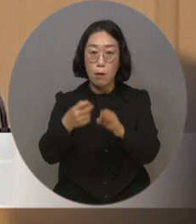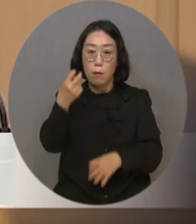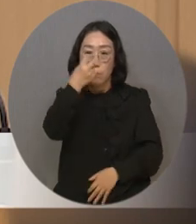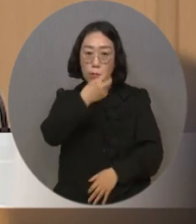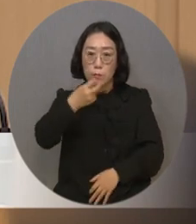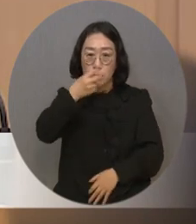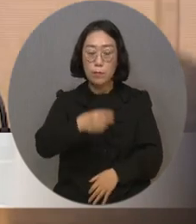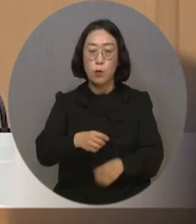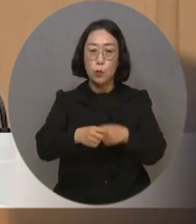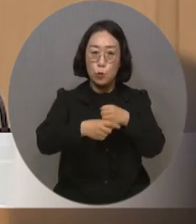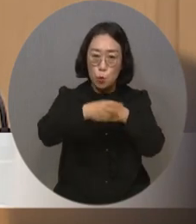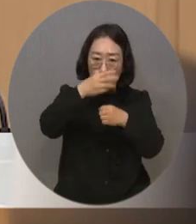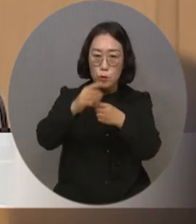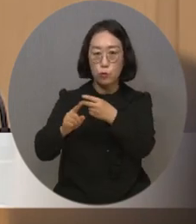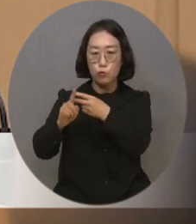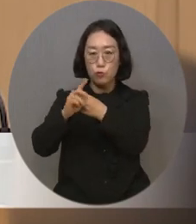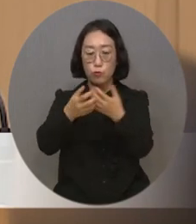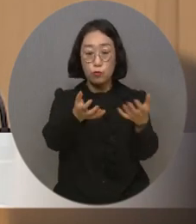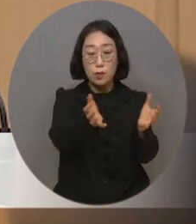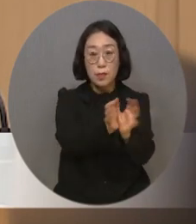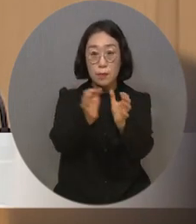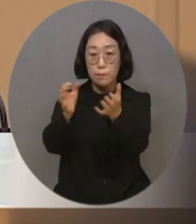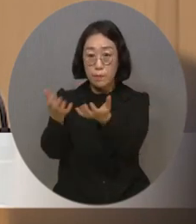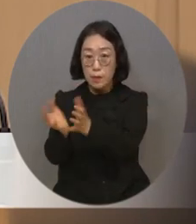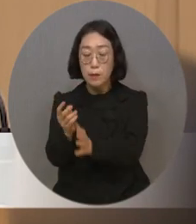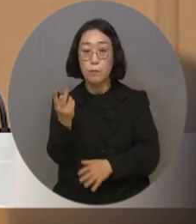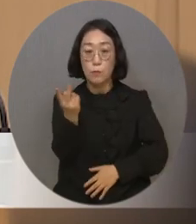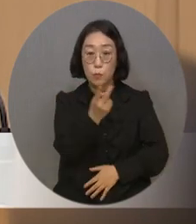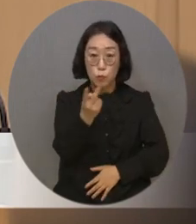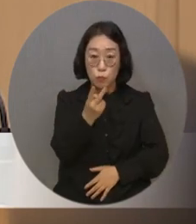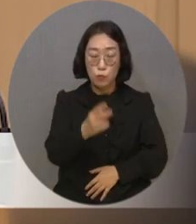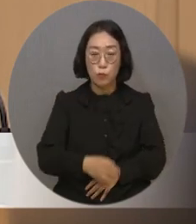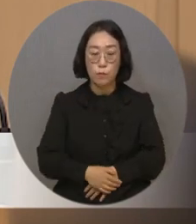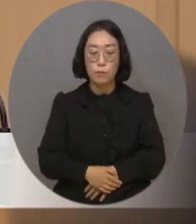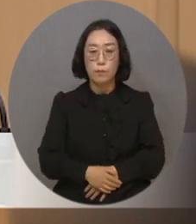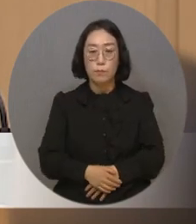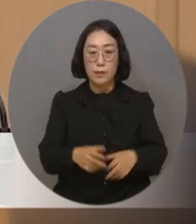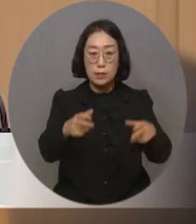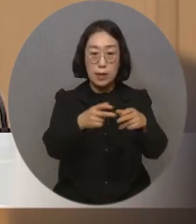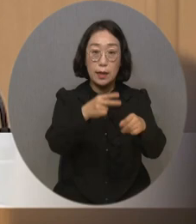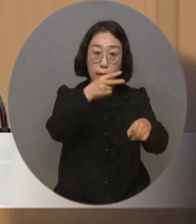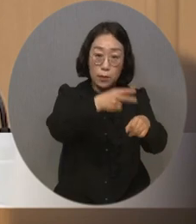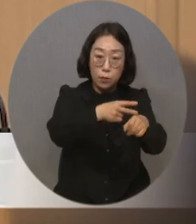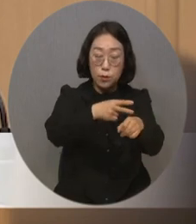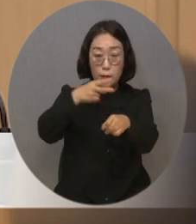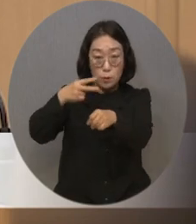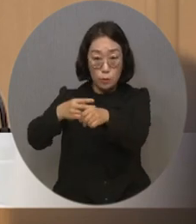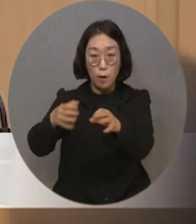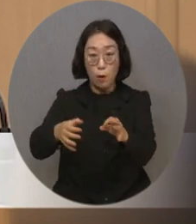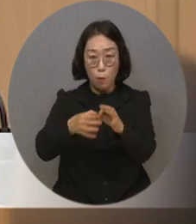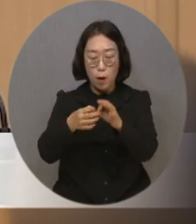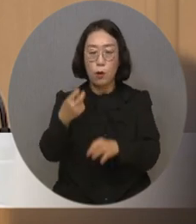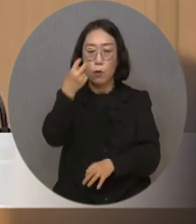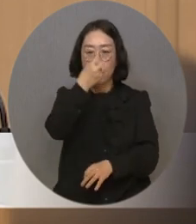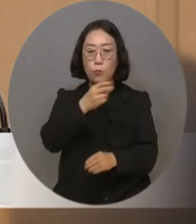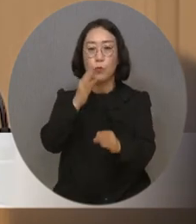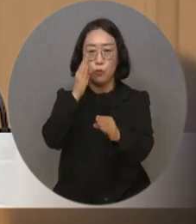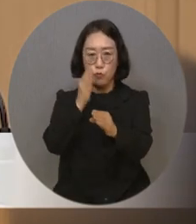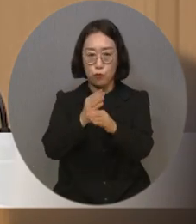인사팀과 중등 인사팀에서 해당 장애인 교원에 관련 업무를 추진하고